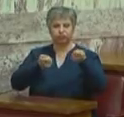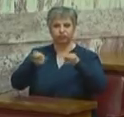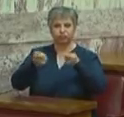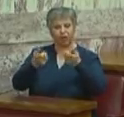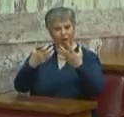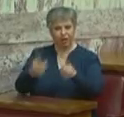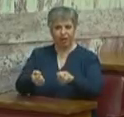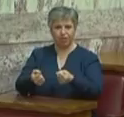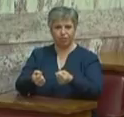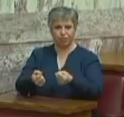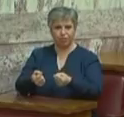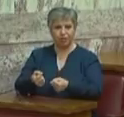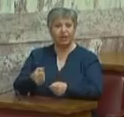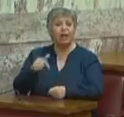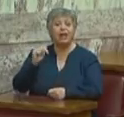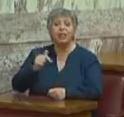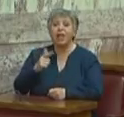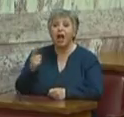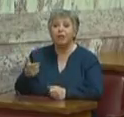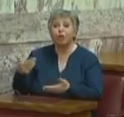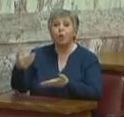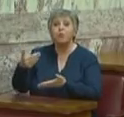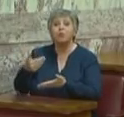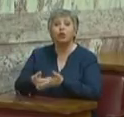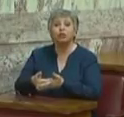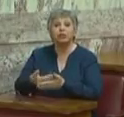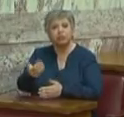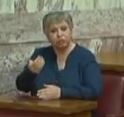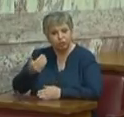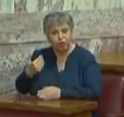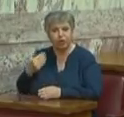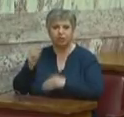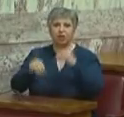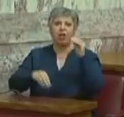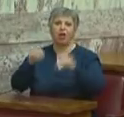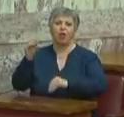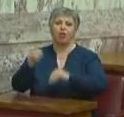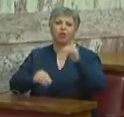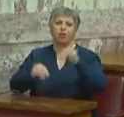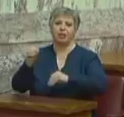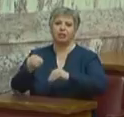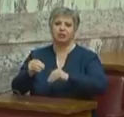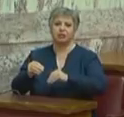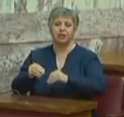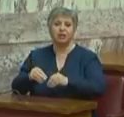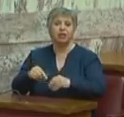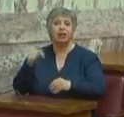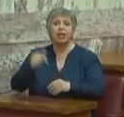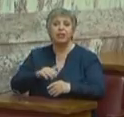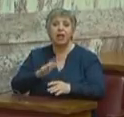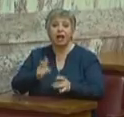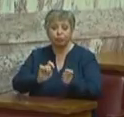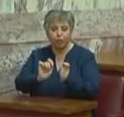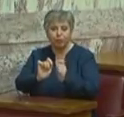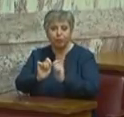για πρόωρες εκλογές σημαίνει στην ουσία ότι ακυρώνεται η διαδικασία της συνταγματικής